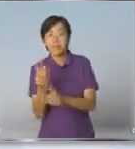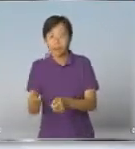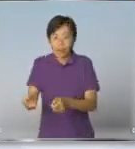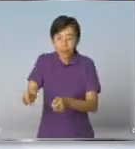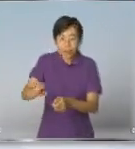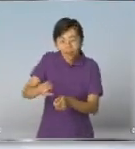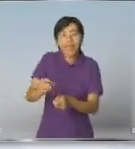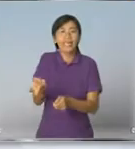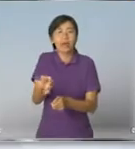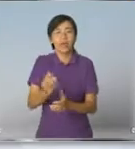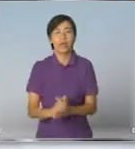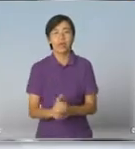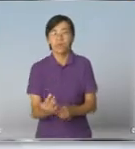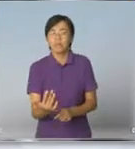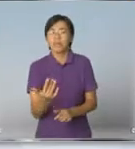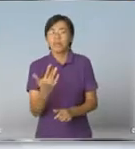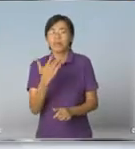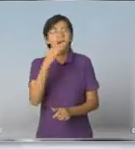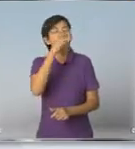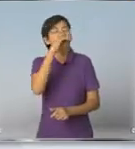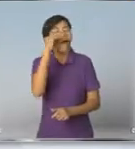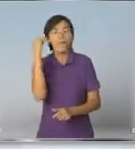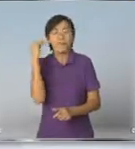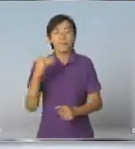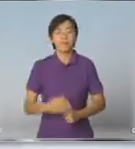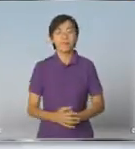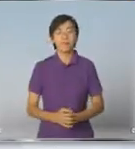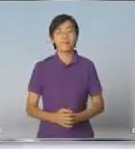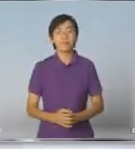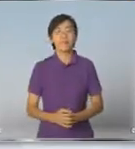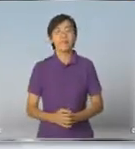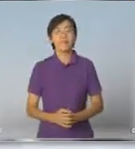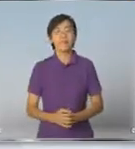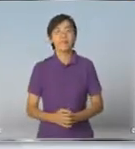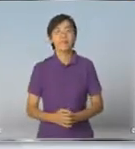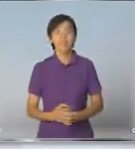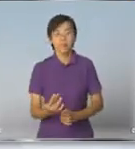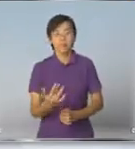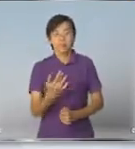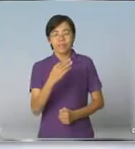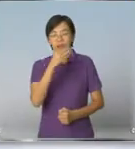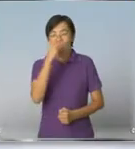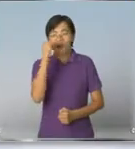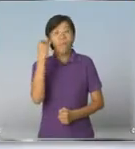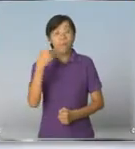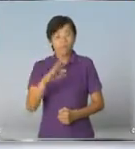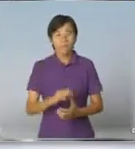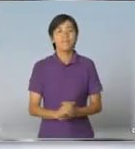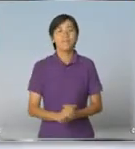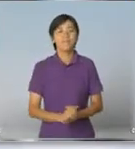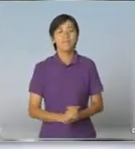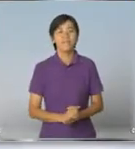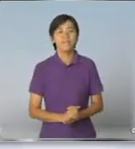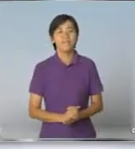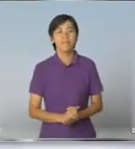คะ หอมมากมาก ค่ะหลังจากได้กลิ่นหอมแล้วถัดไปก็จะใส่ในเรื่